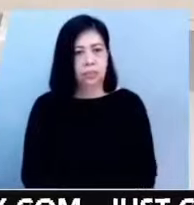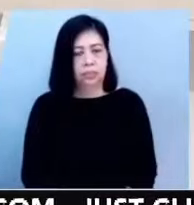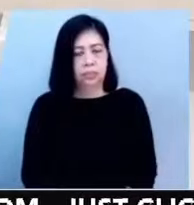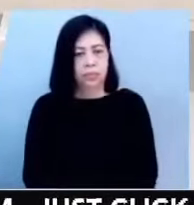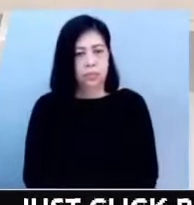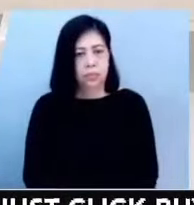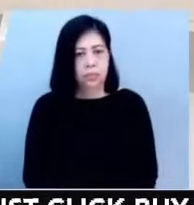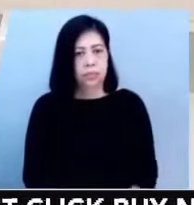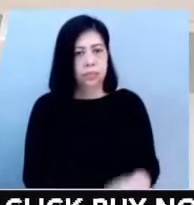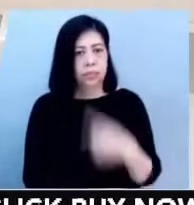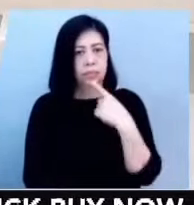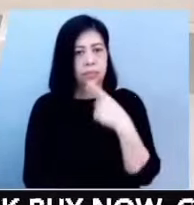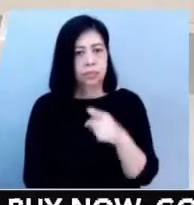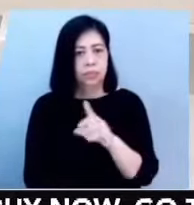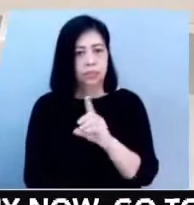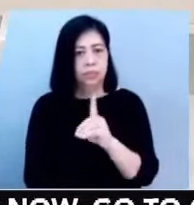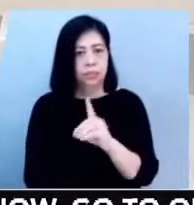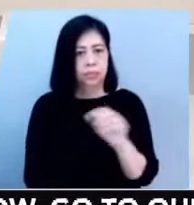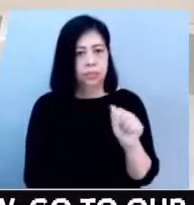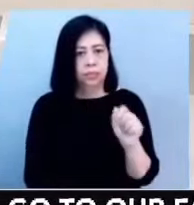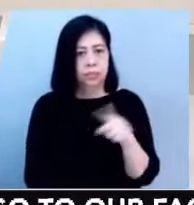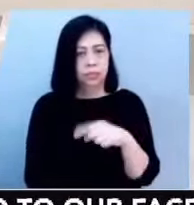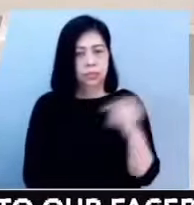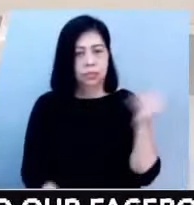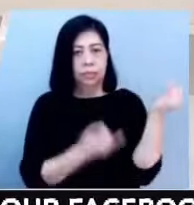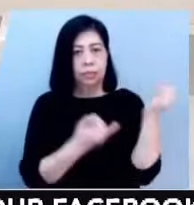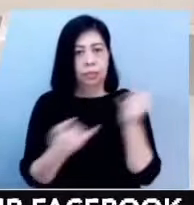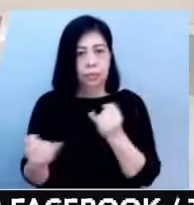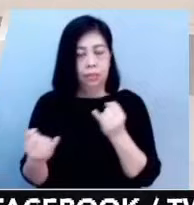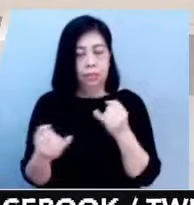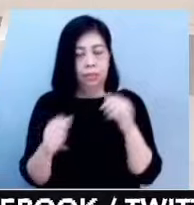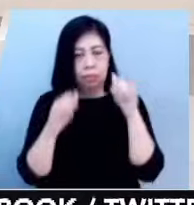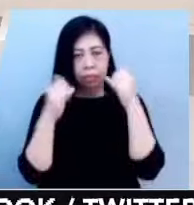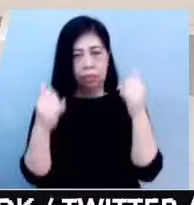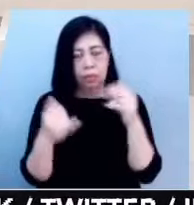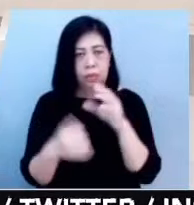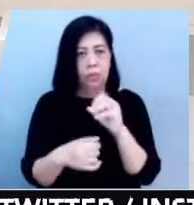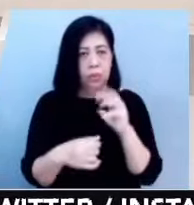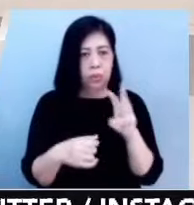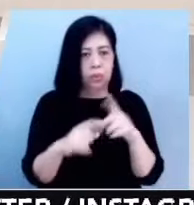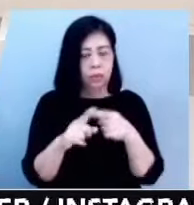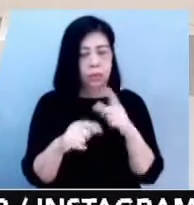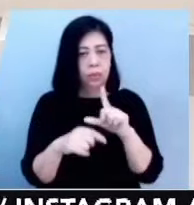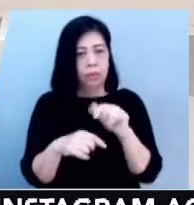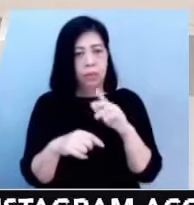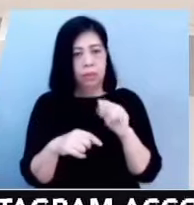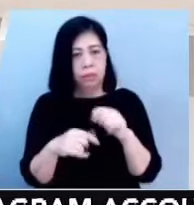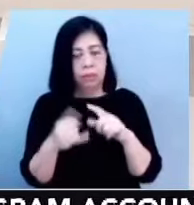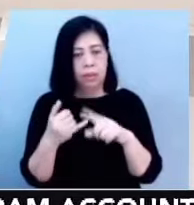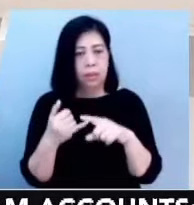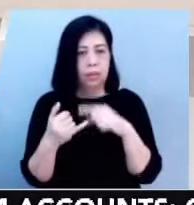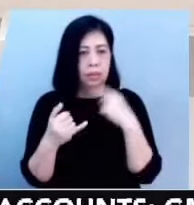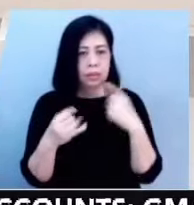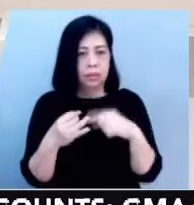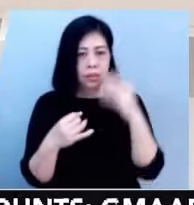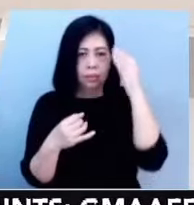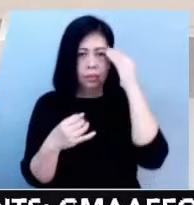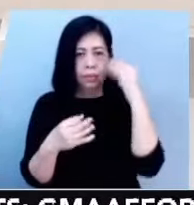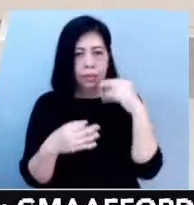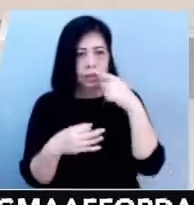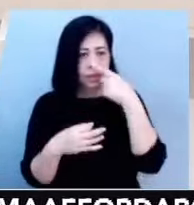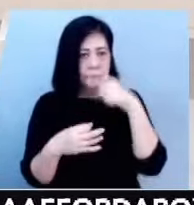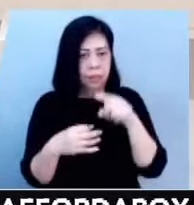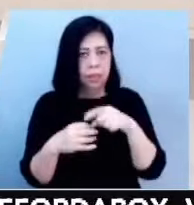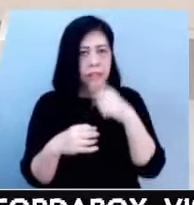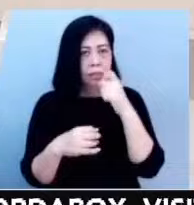Sinuspender ng Department of Agriculture ang pag-angkat ng baka at kalabaw mula po sa Libya, Russia, South Korea at Thailand dahil sa